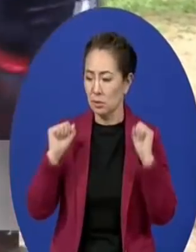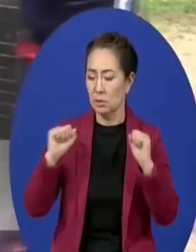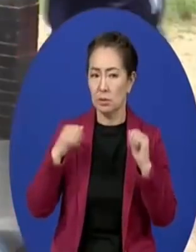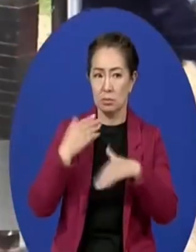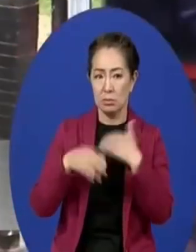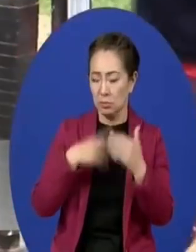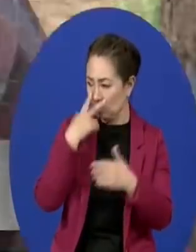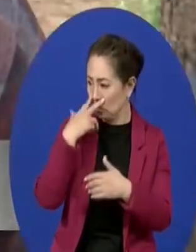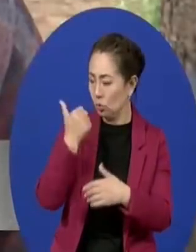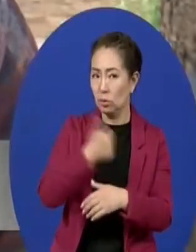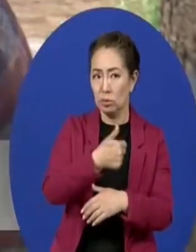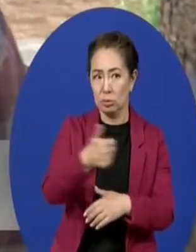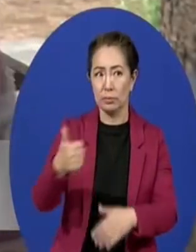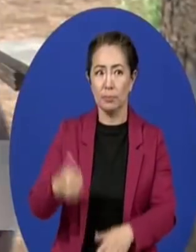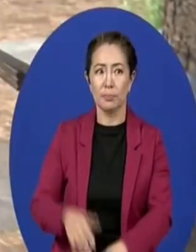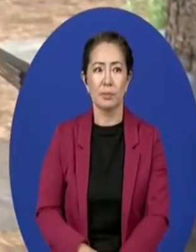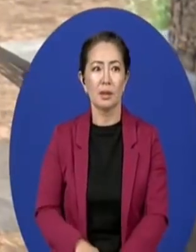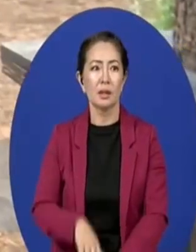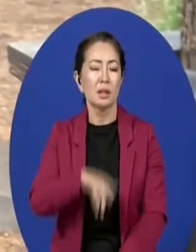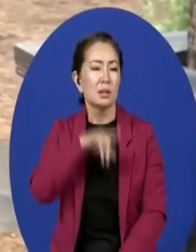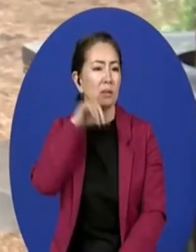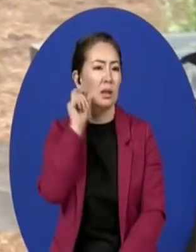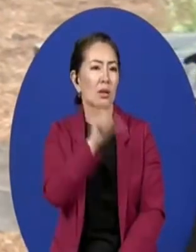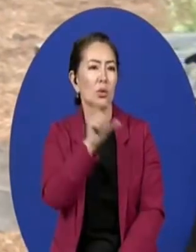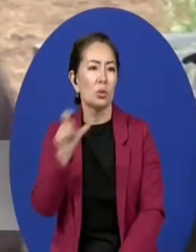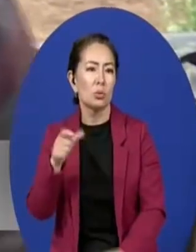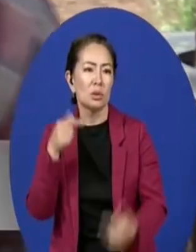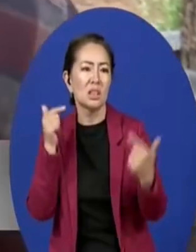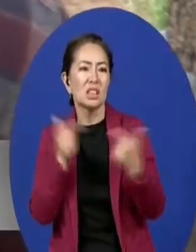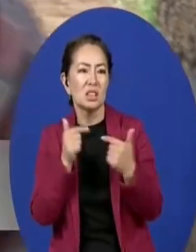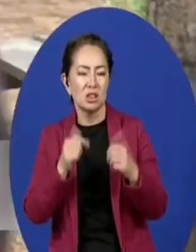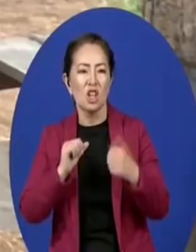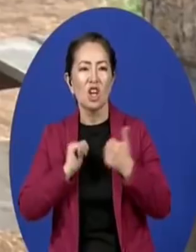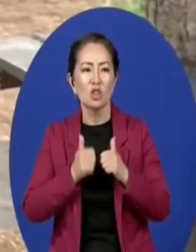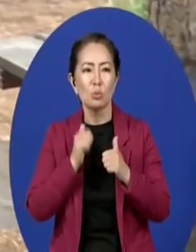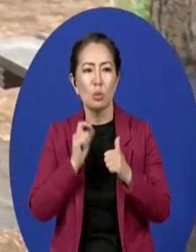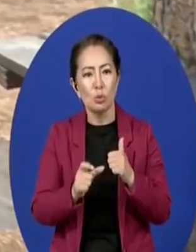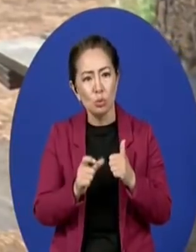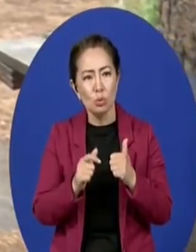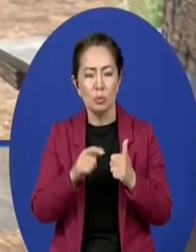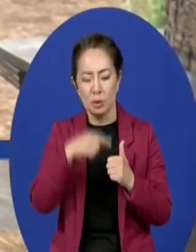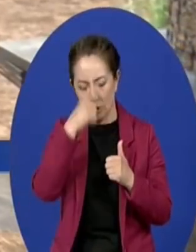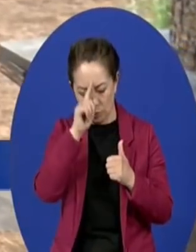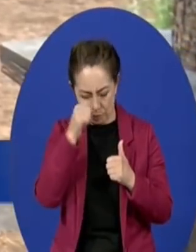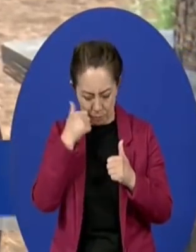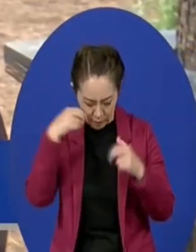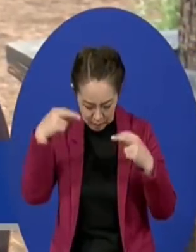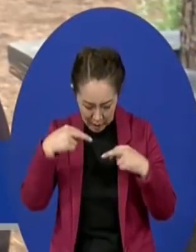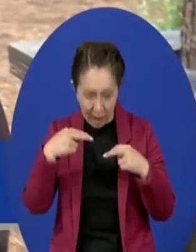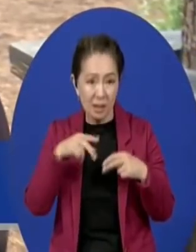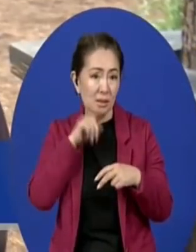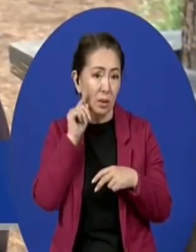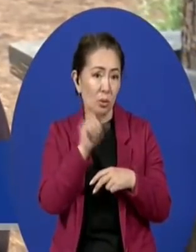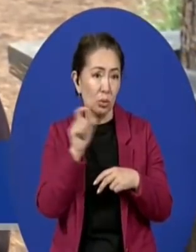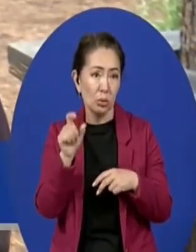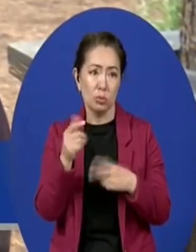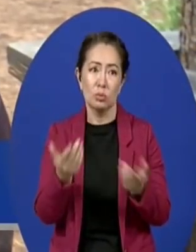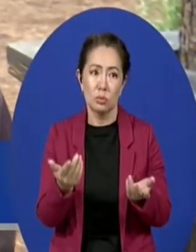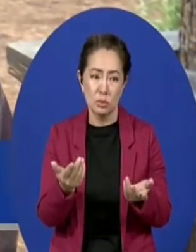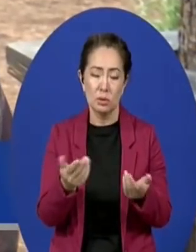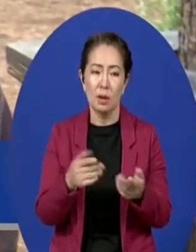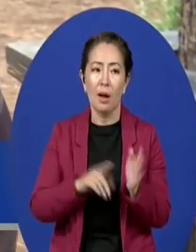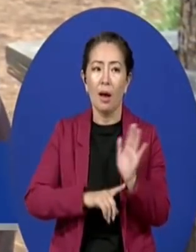чийрэгжээд авахд гоё юм байна. Тэгээ залуучууд амар эсэргүүцэж байна. Ер нь спортоор хичээлдэг гэлтгүй тэгээл эрүүл мэндэд боддог тий. Залуучууд одоо